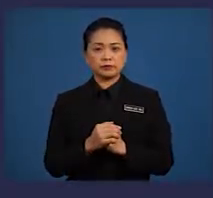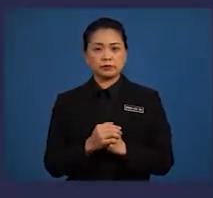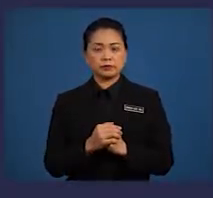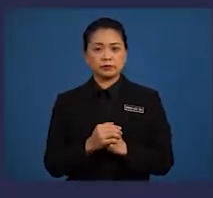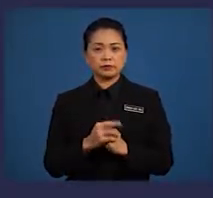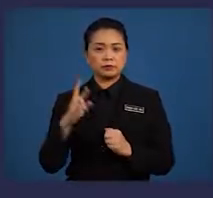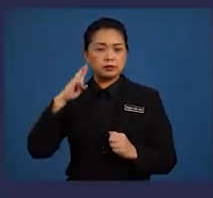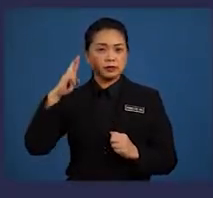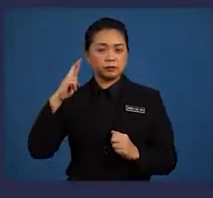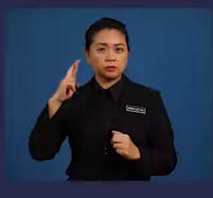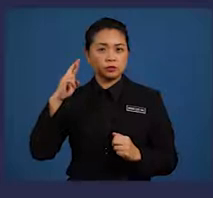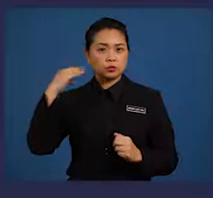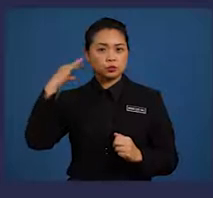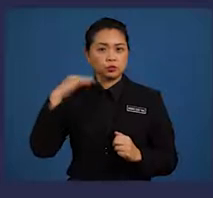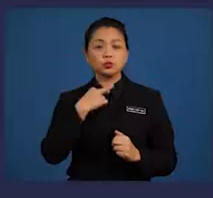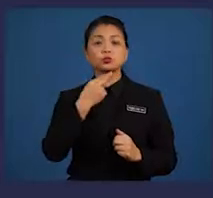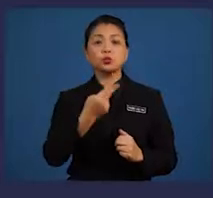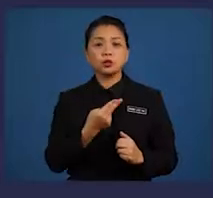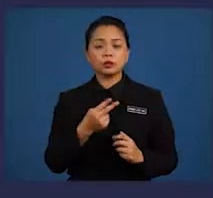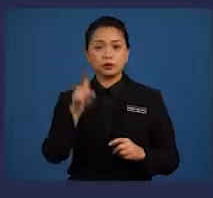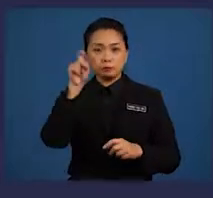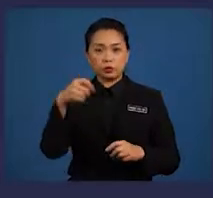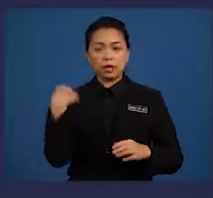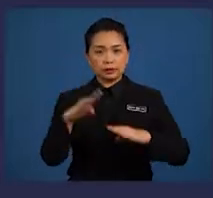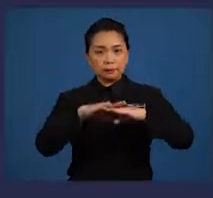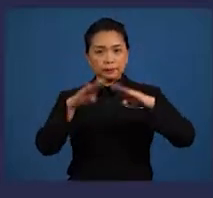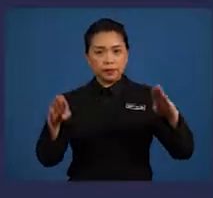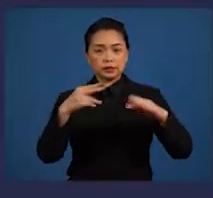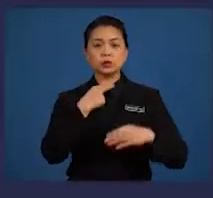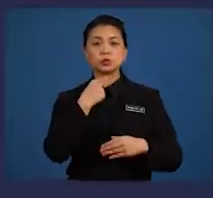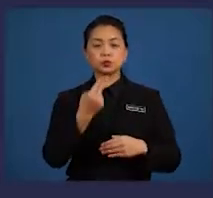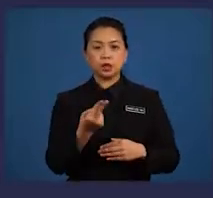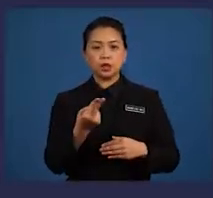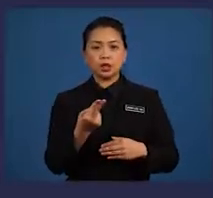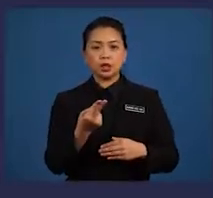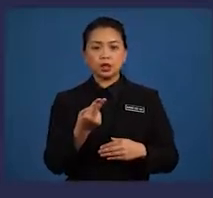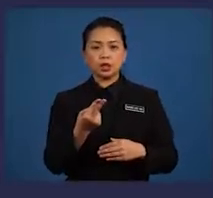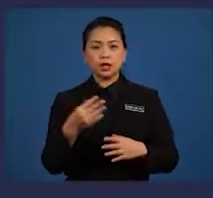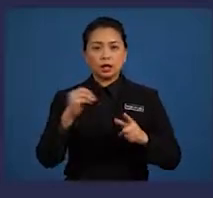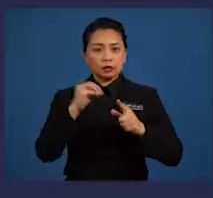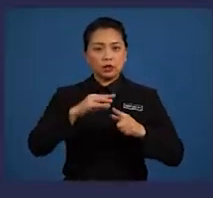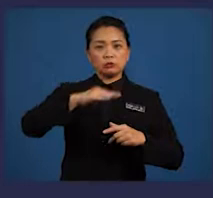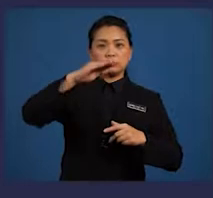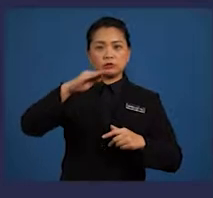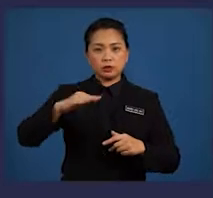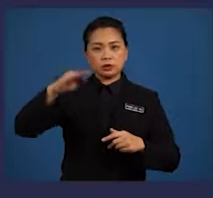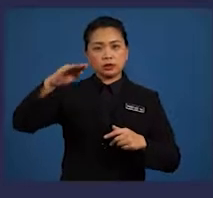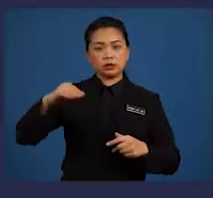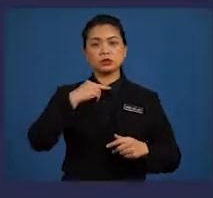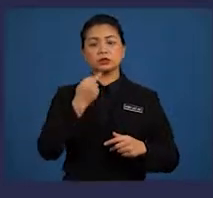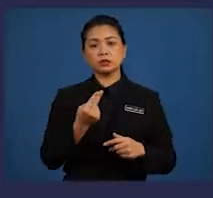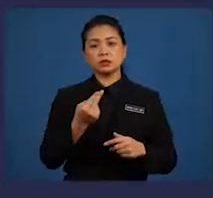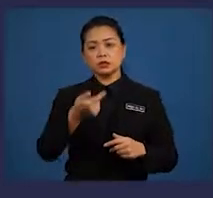answerable ulah menunjukkan perbedaan suara atau untuk nasinya ini disebabkan